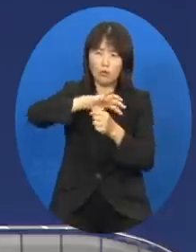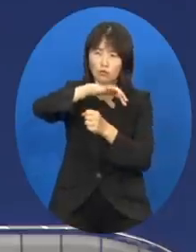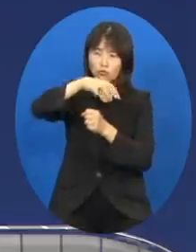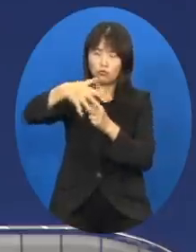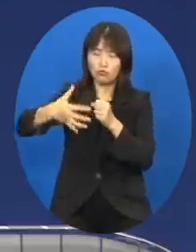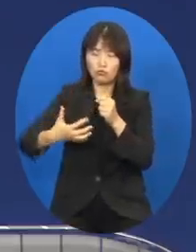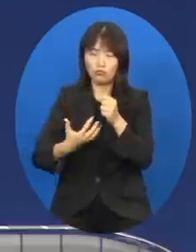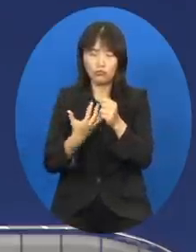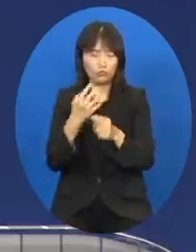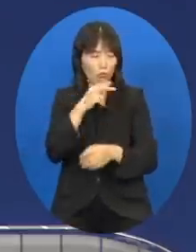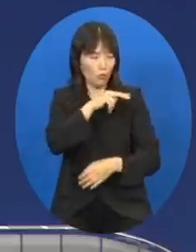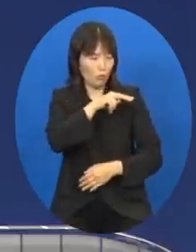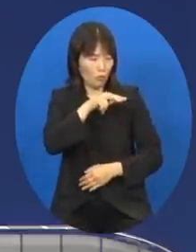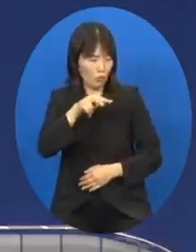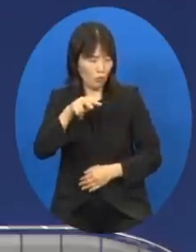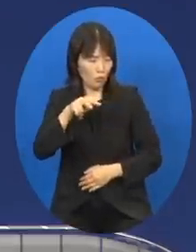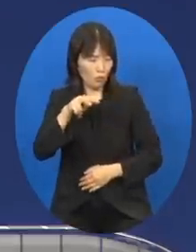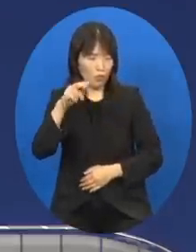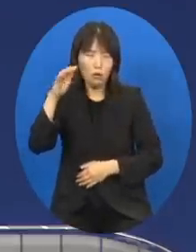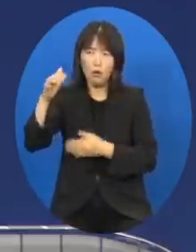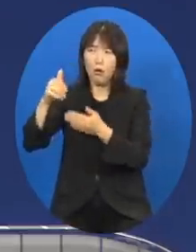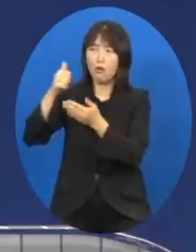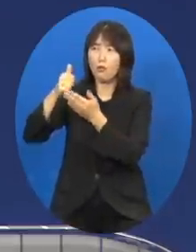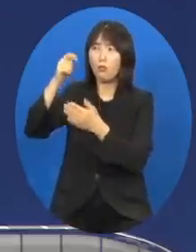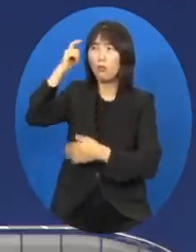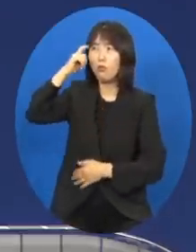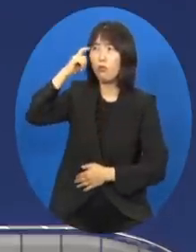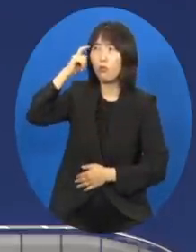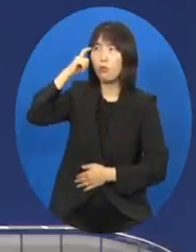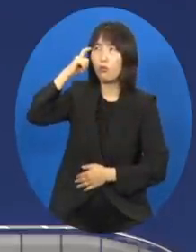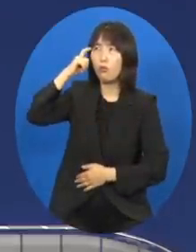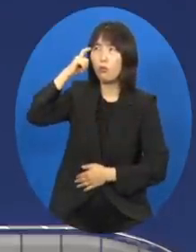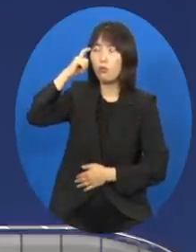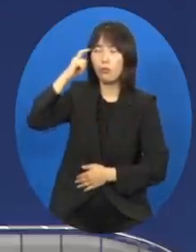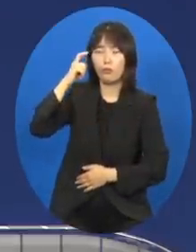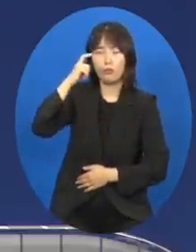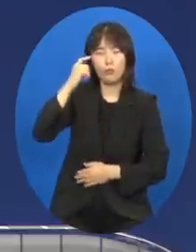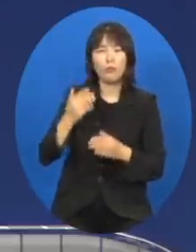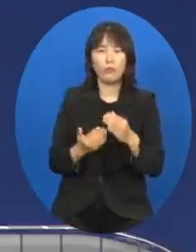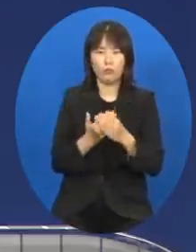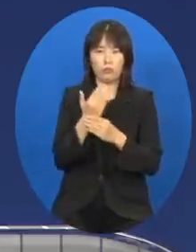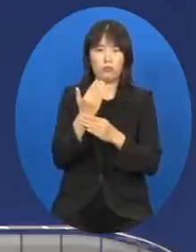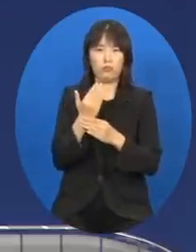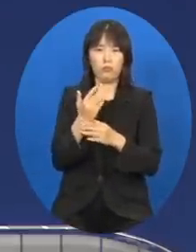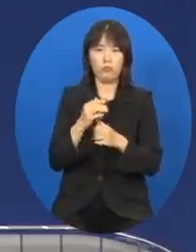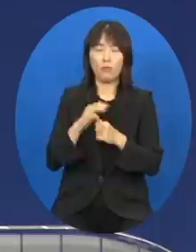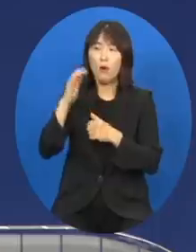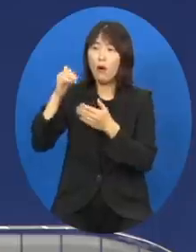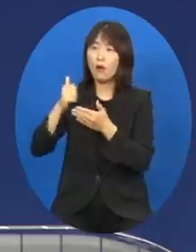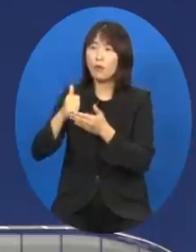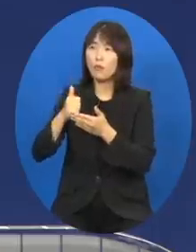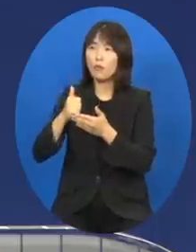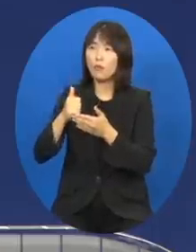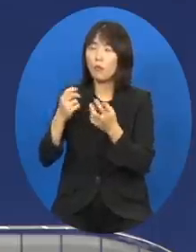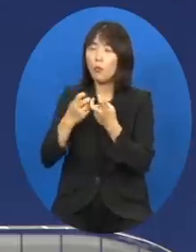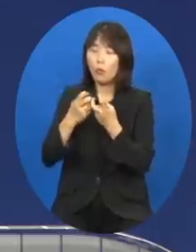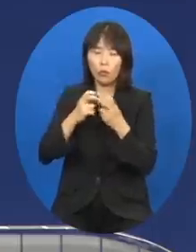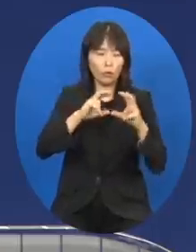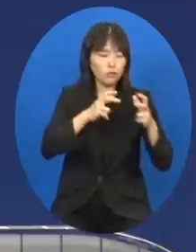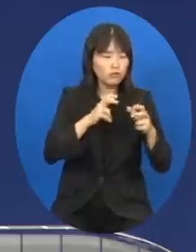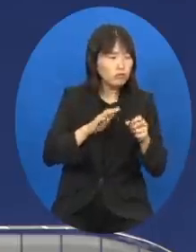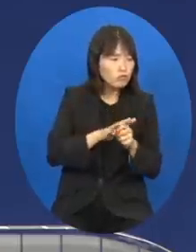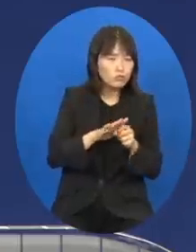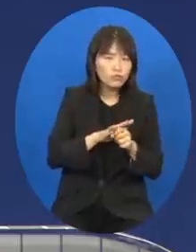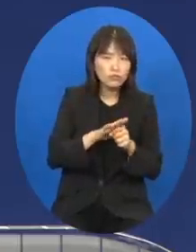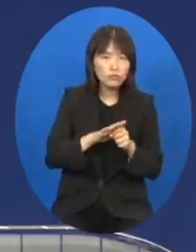보니까 하나님 왜 그렇게 하셨어요? 이런 생각이 들더래요. 하나님 도대체 어떻게 이 지구를 그렇게 그리고